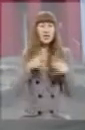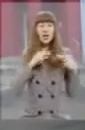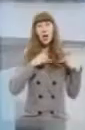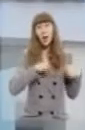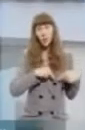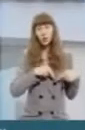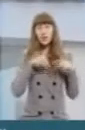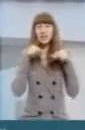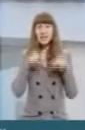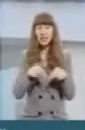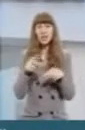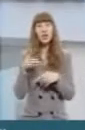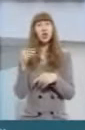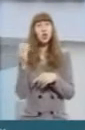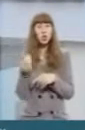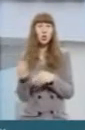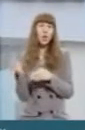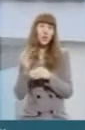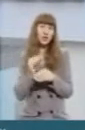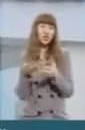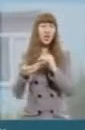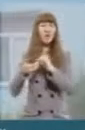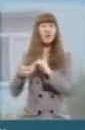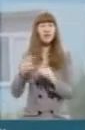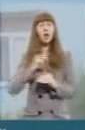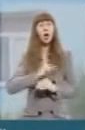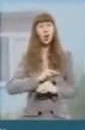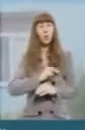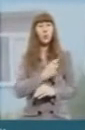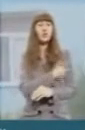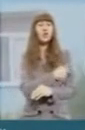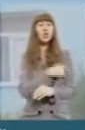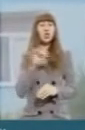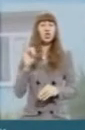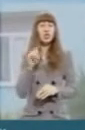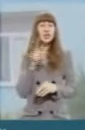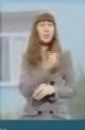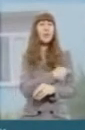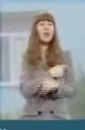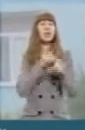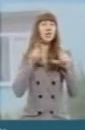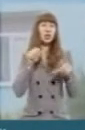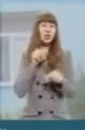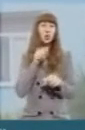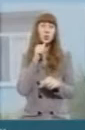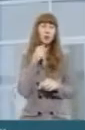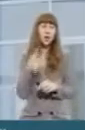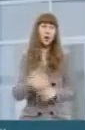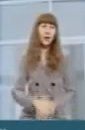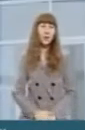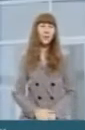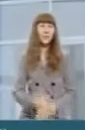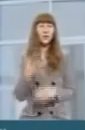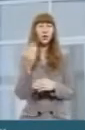провизорном стационаре. Кроме того, дополнительно взяты на работу сотрудники из поликлиник города. Также будет организован колл-центр